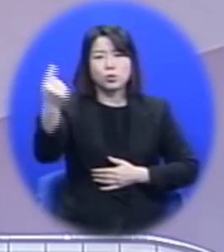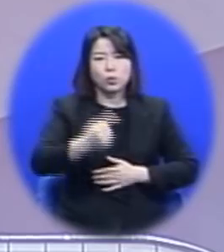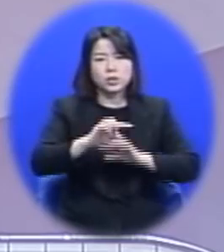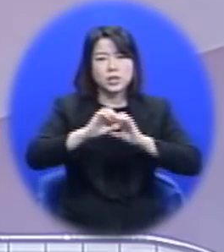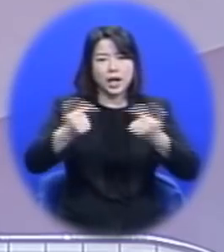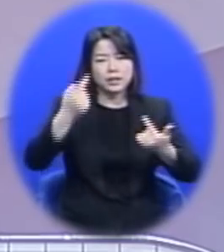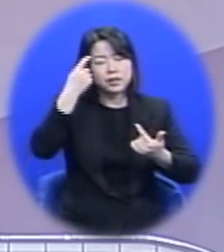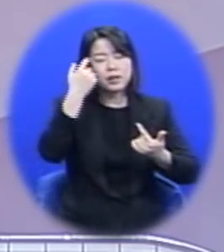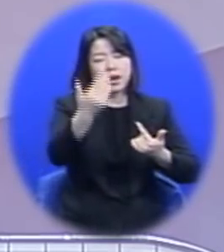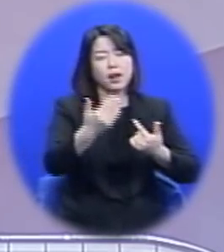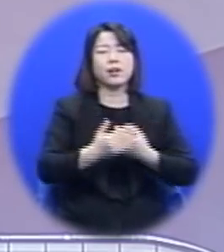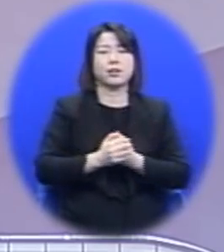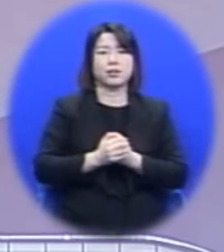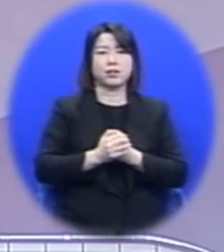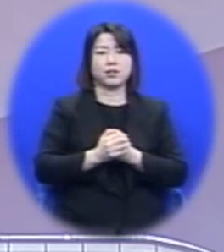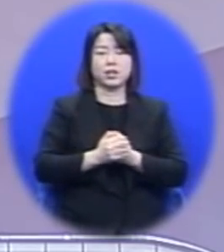아직까지.